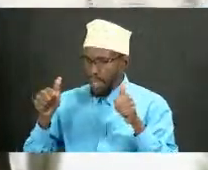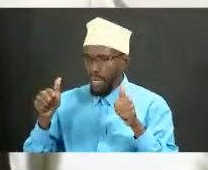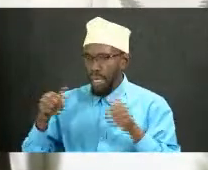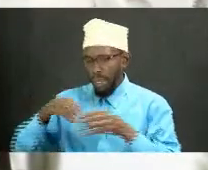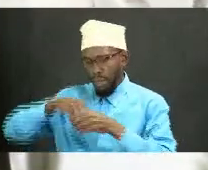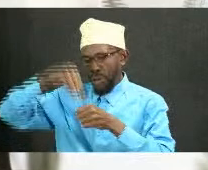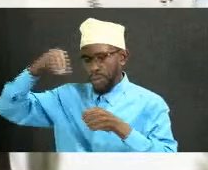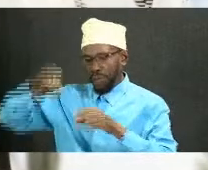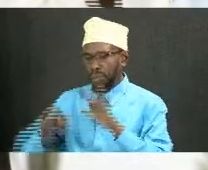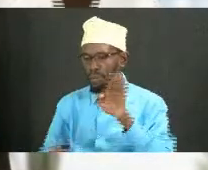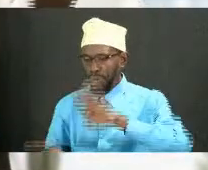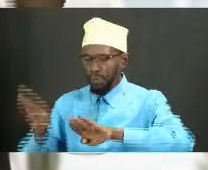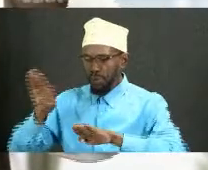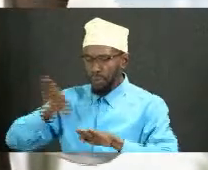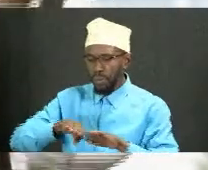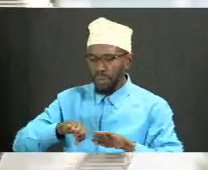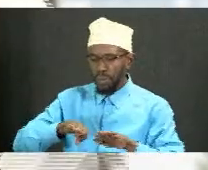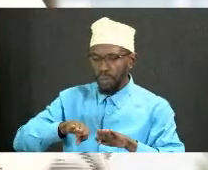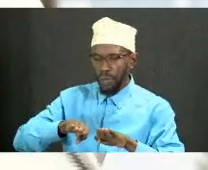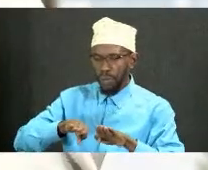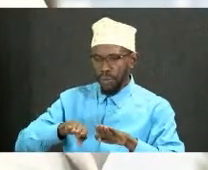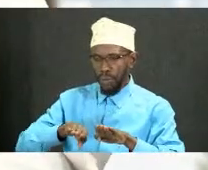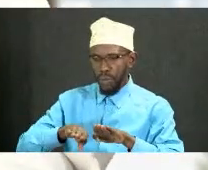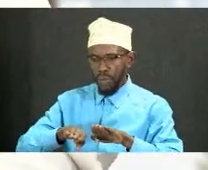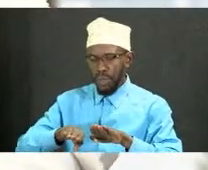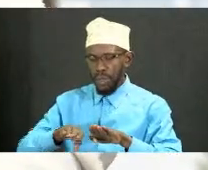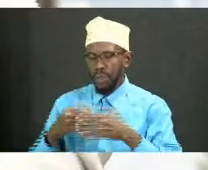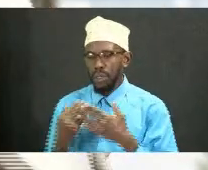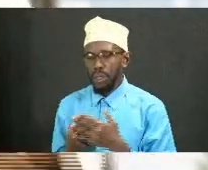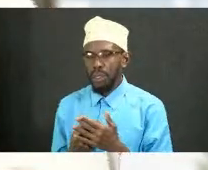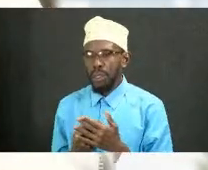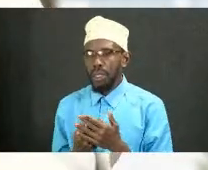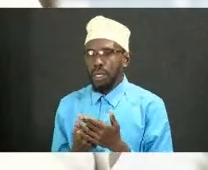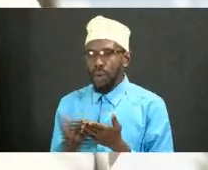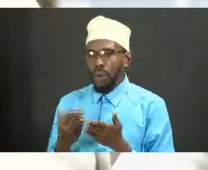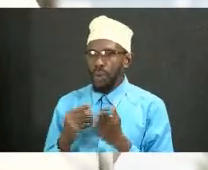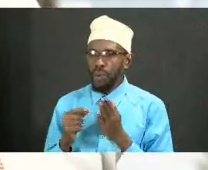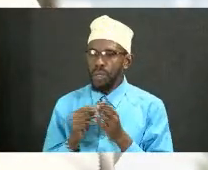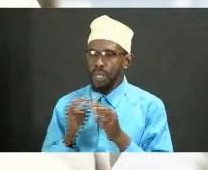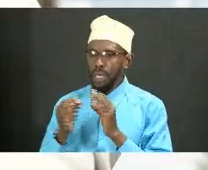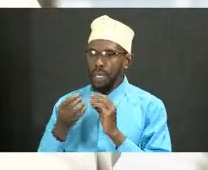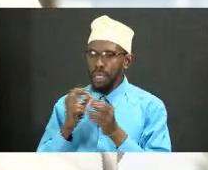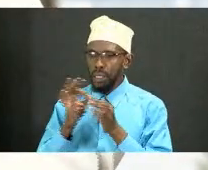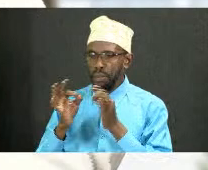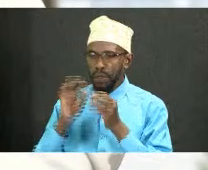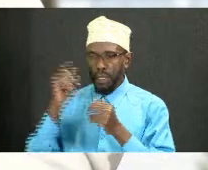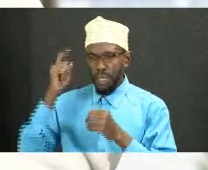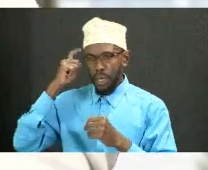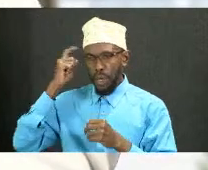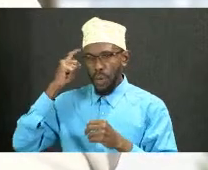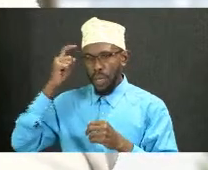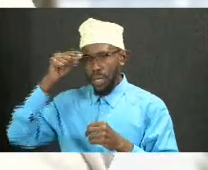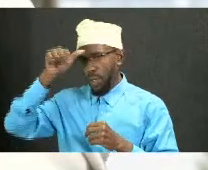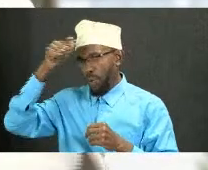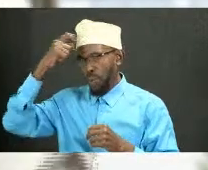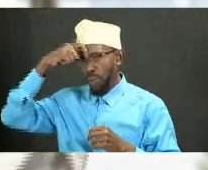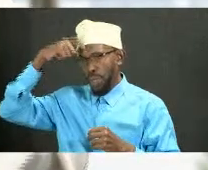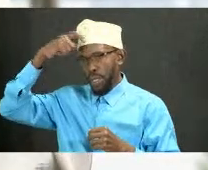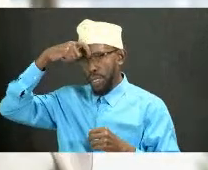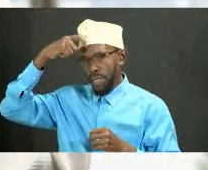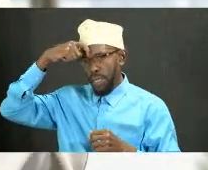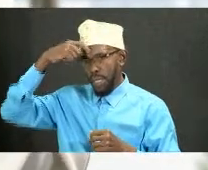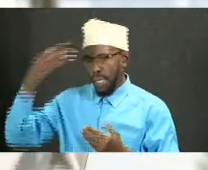wazungu, out of the box. Kwamba na pia katika quotes au maneno ya hikma mazuri wanasema,